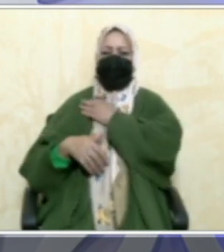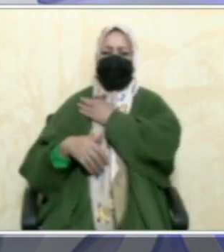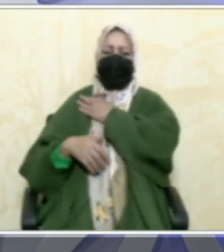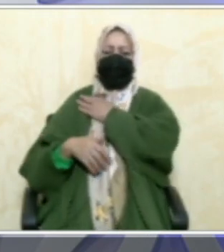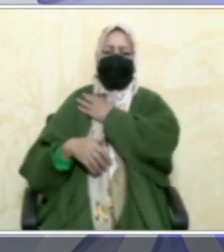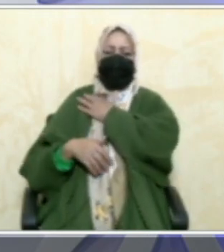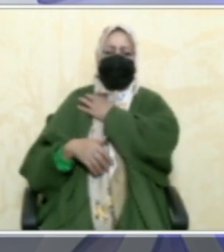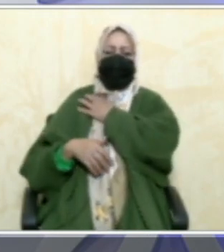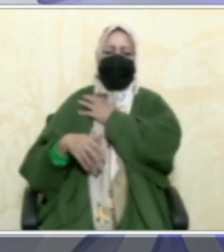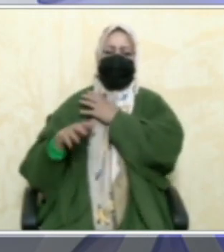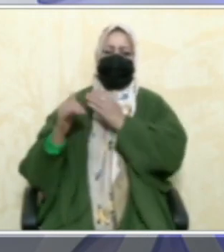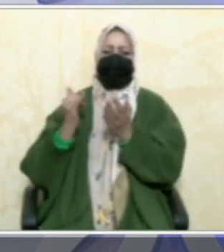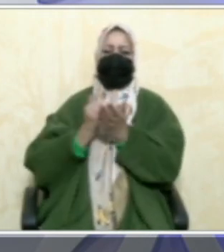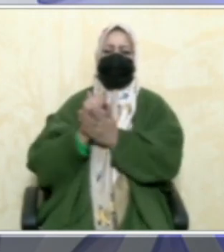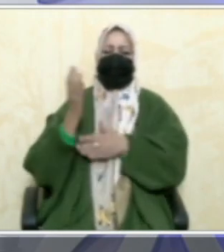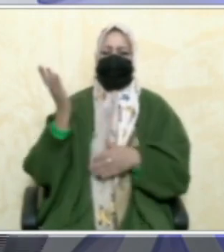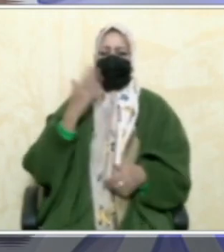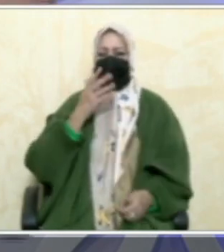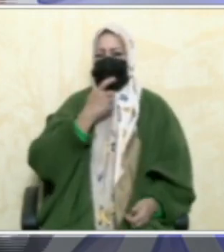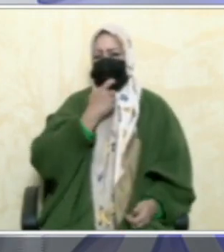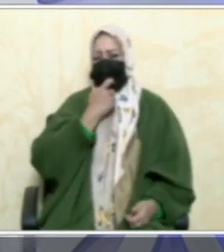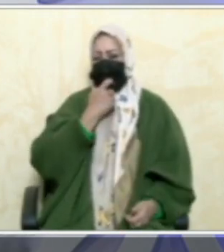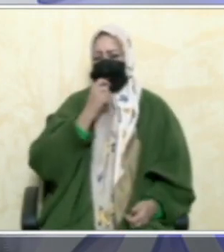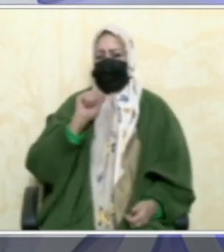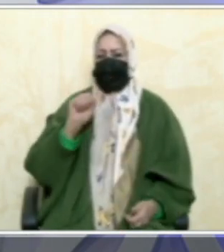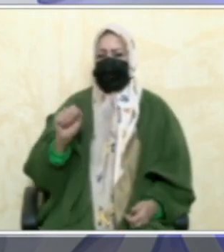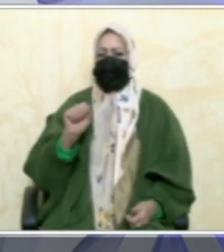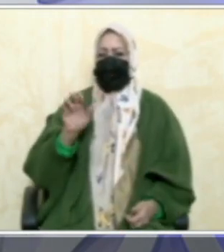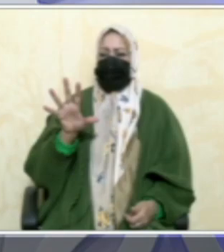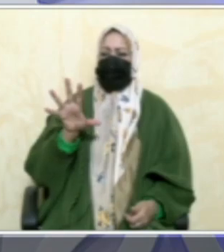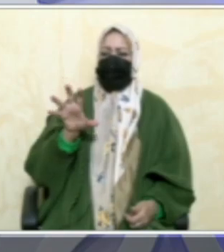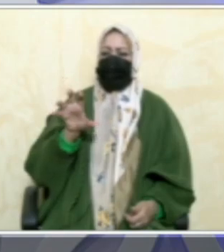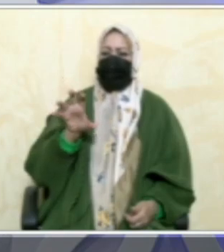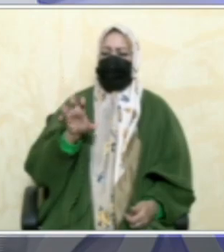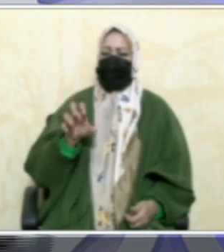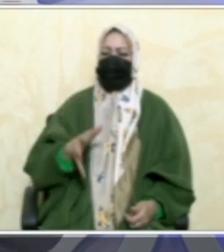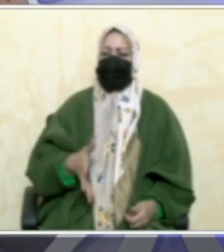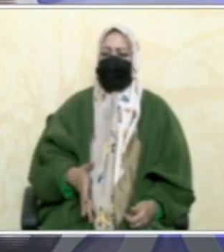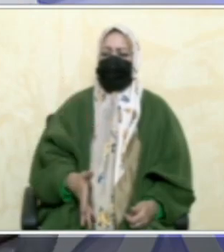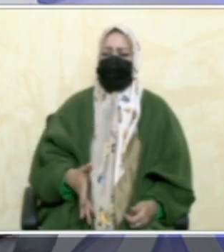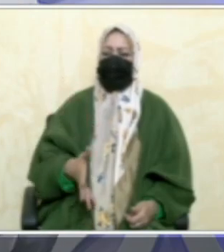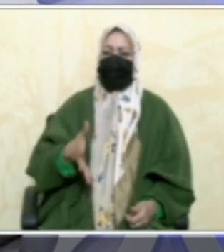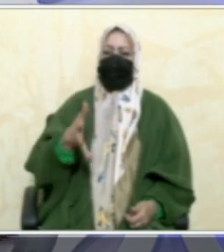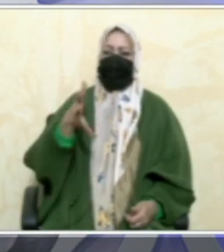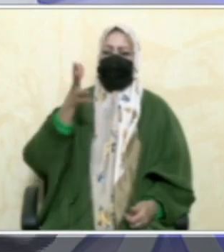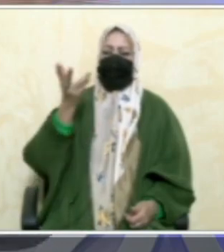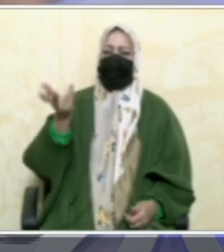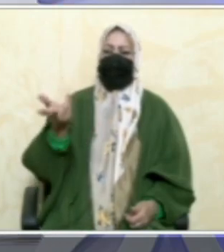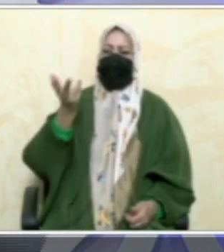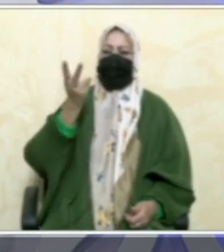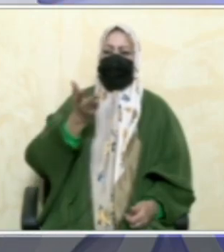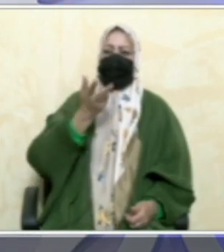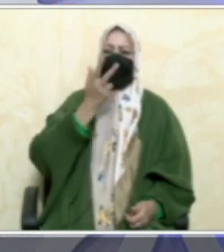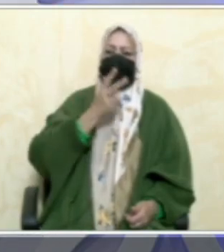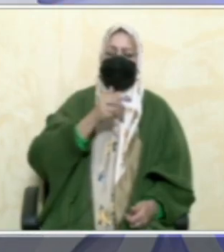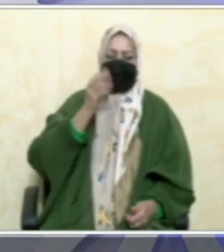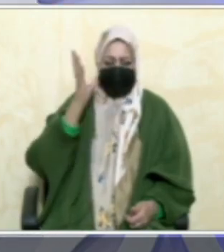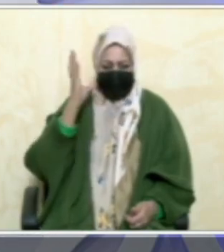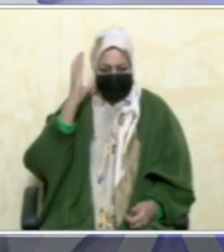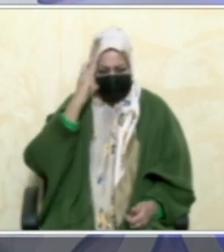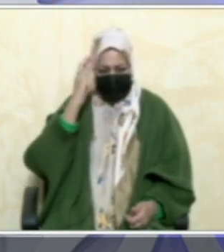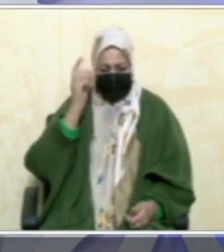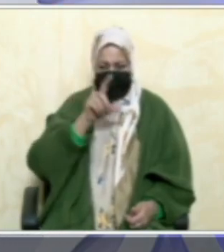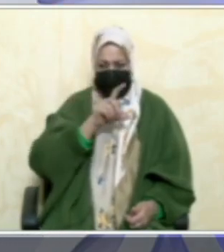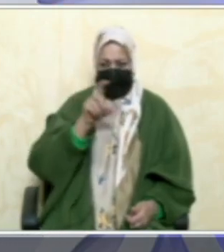وما تشربها من صغر. يا ريت حتى مشي كبير مثلا عقيدة راسخة حتى لو قالوا له الباطل يسمع وما يعدلش عليه،